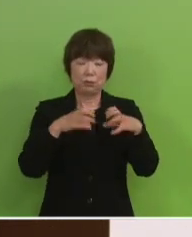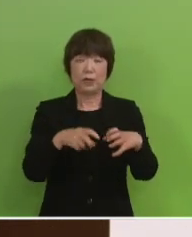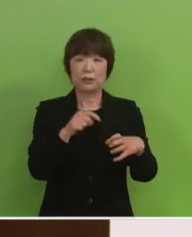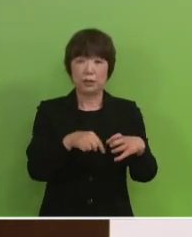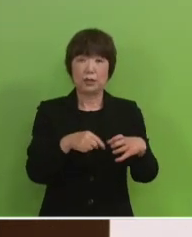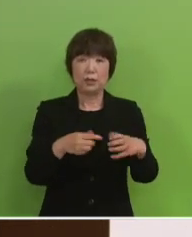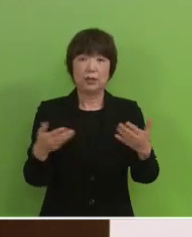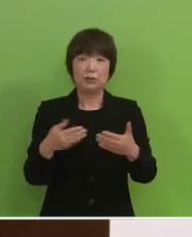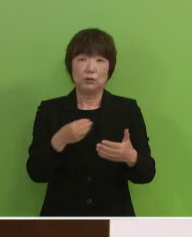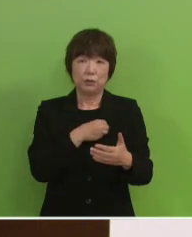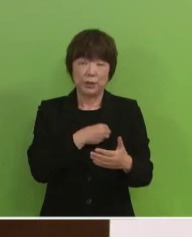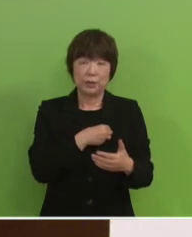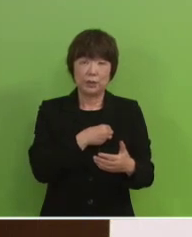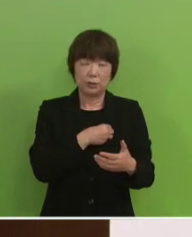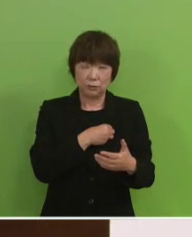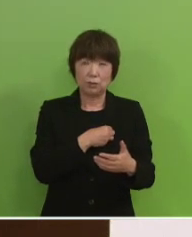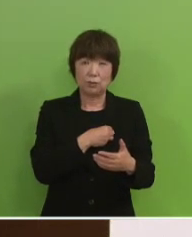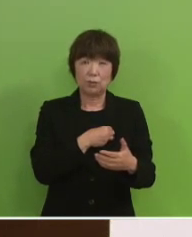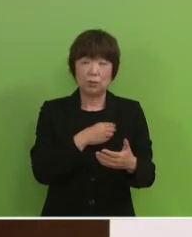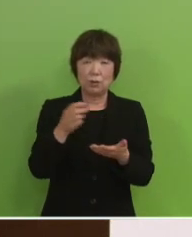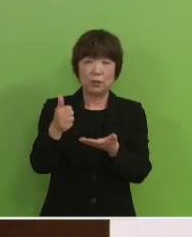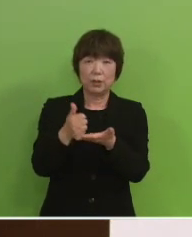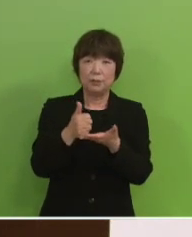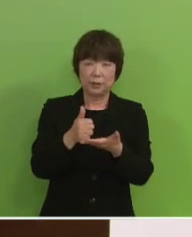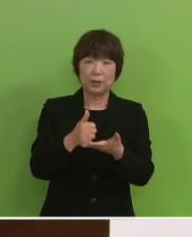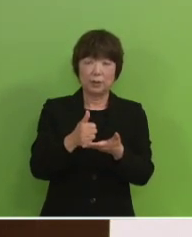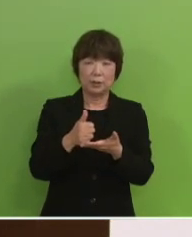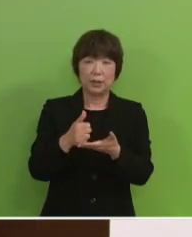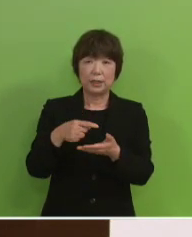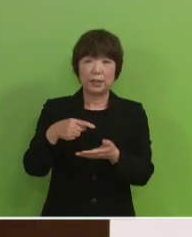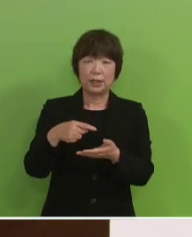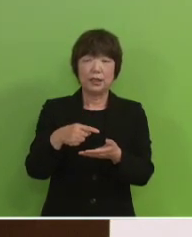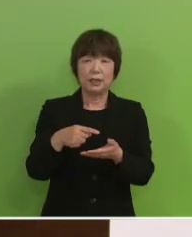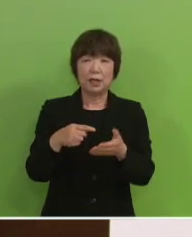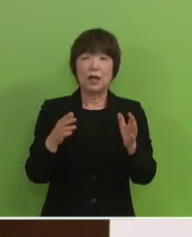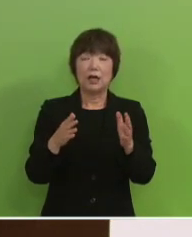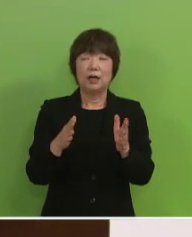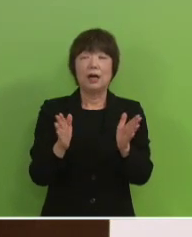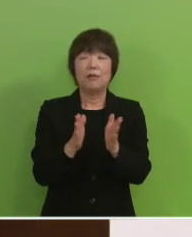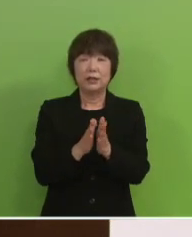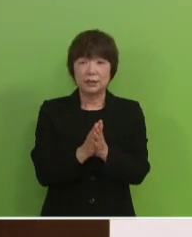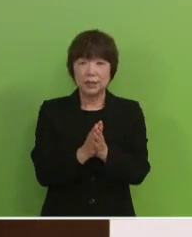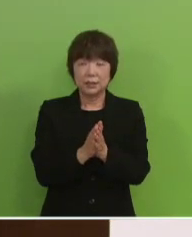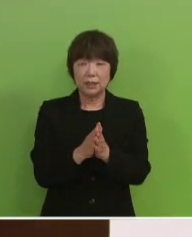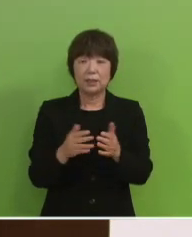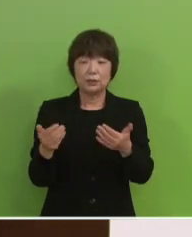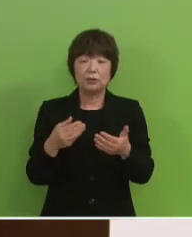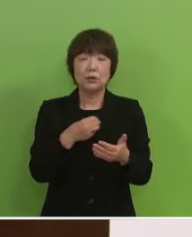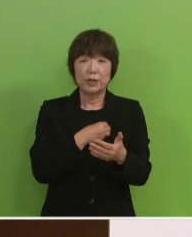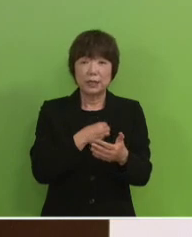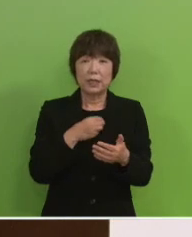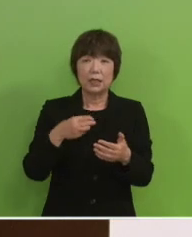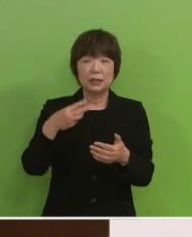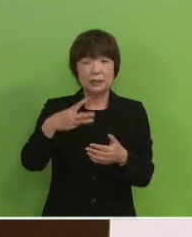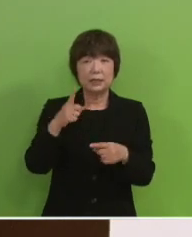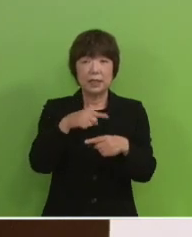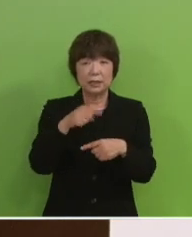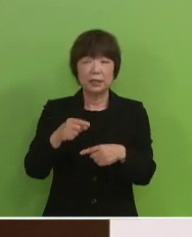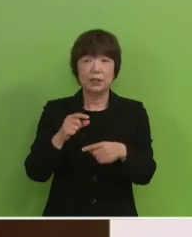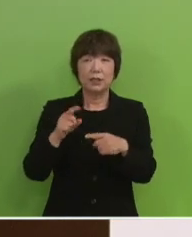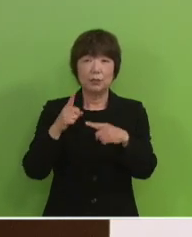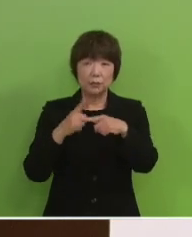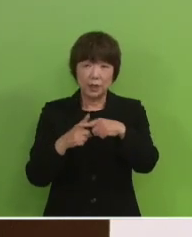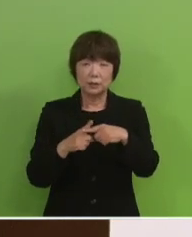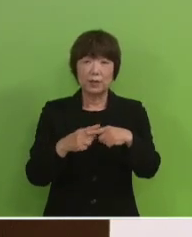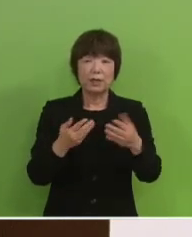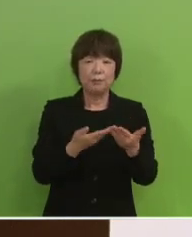等で147名店以外のもの45名従業員寮者が3名増えています店以外